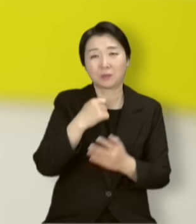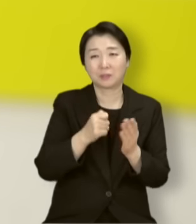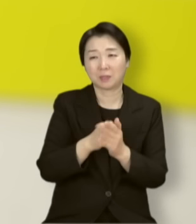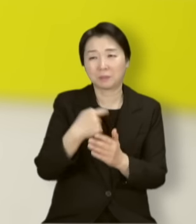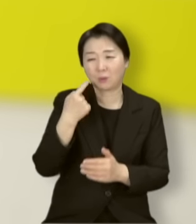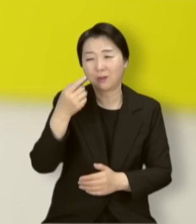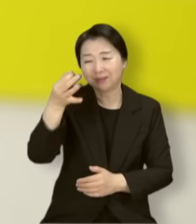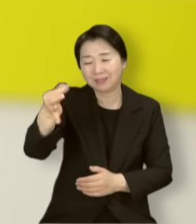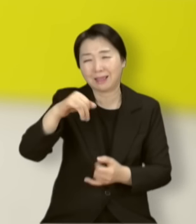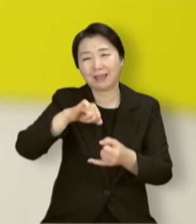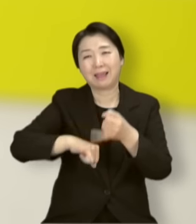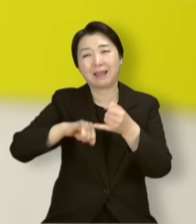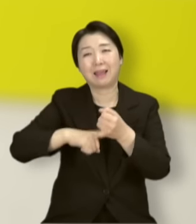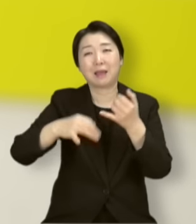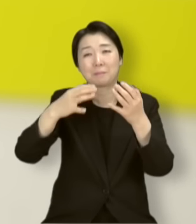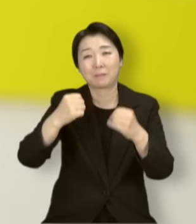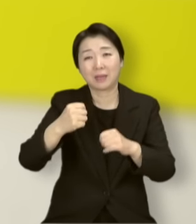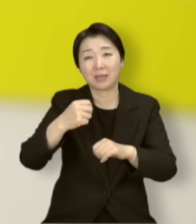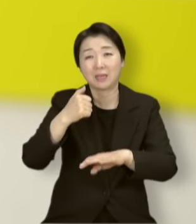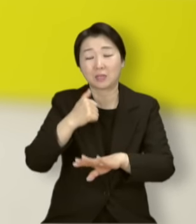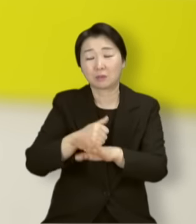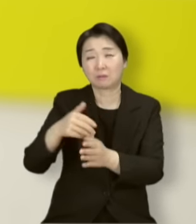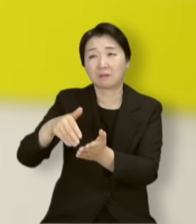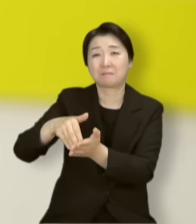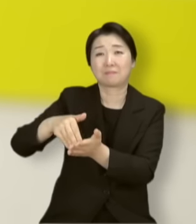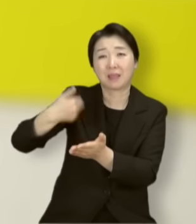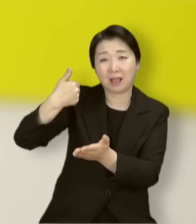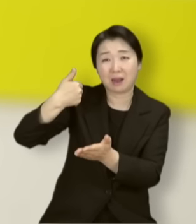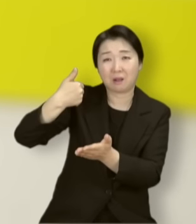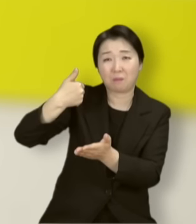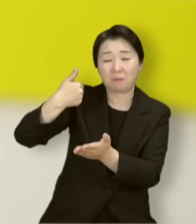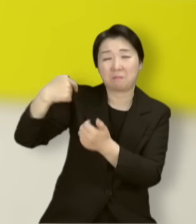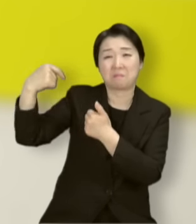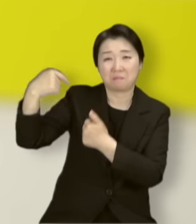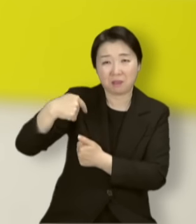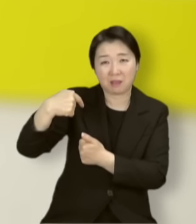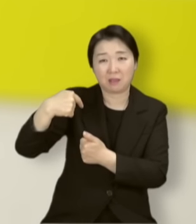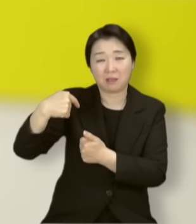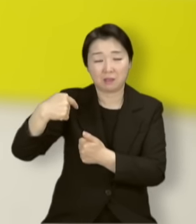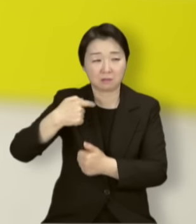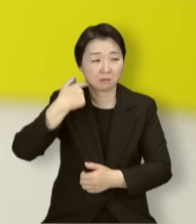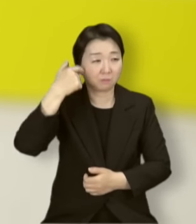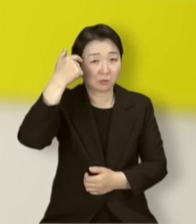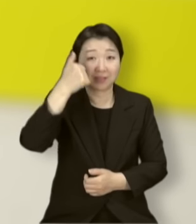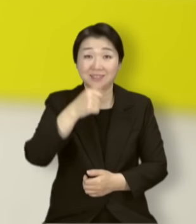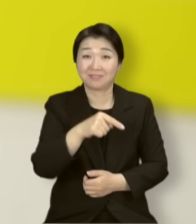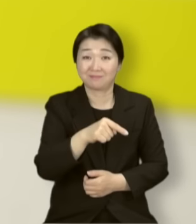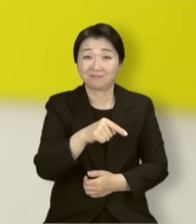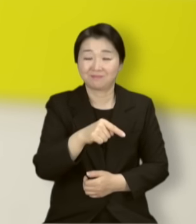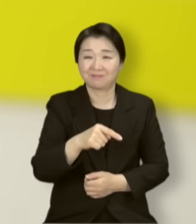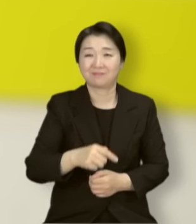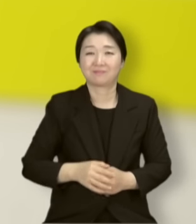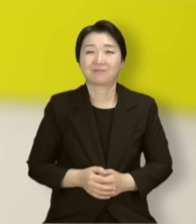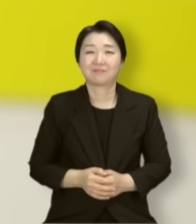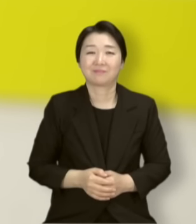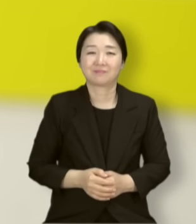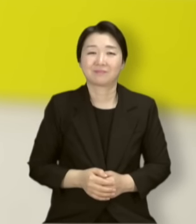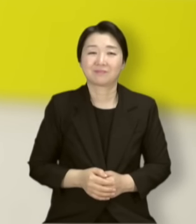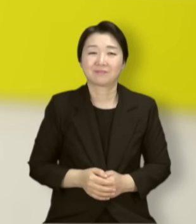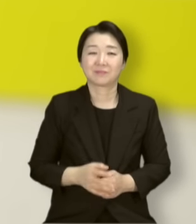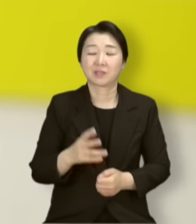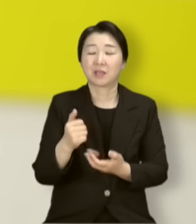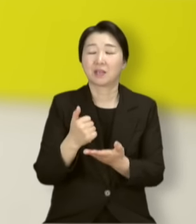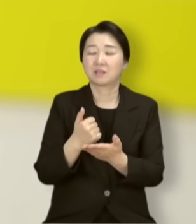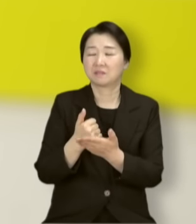그러다가 나가라고 이제 퇴거 명령을 받은 네, 거죠. 네. 그 목사님이 하나님